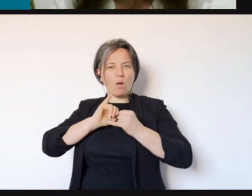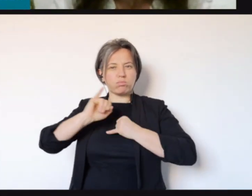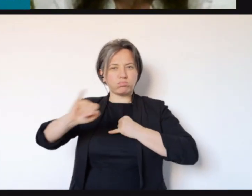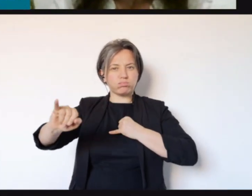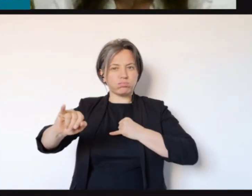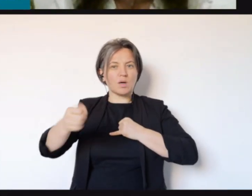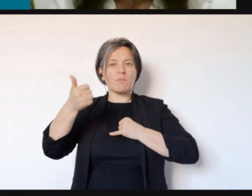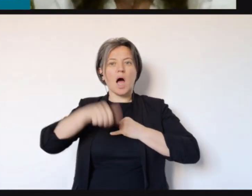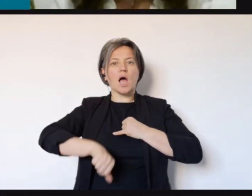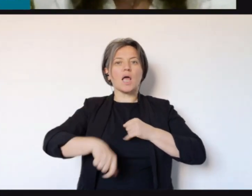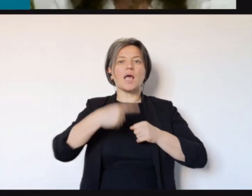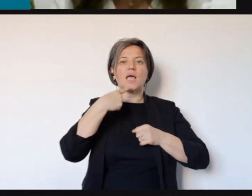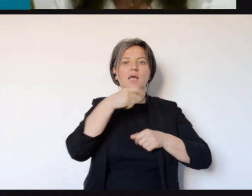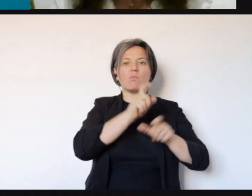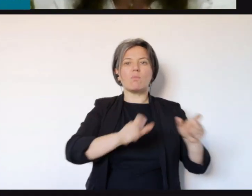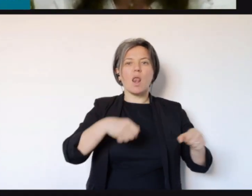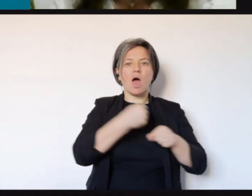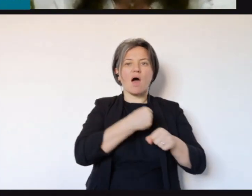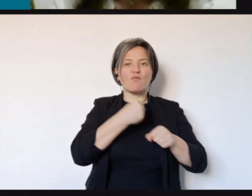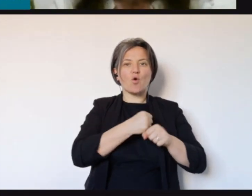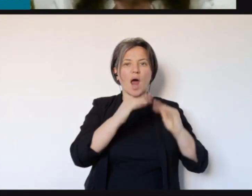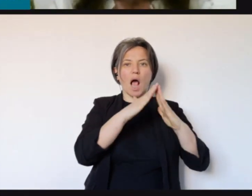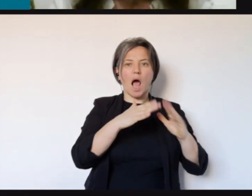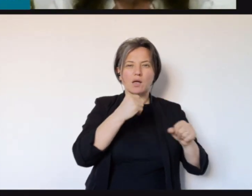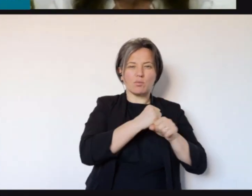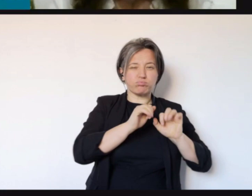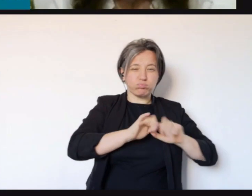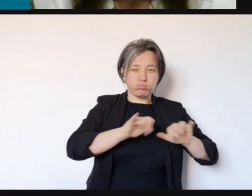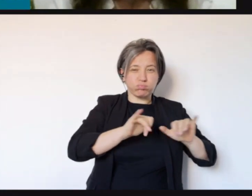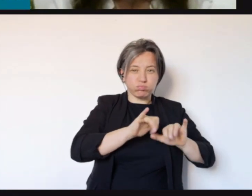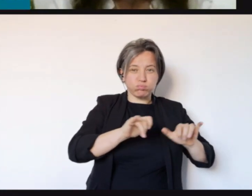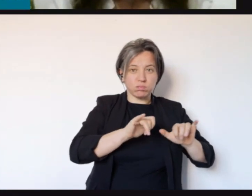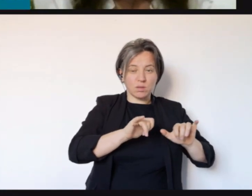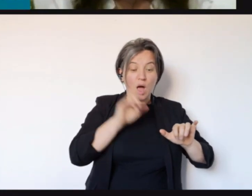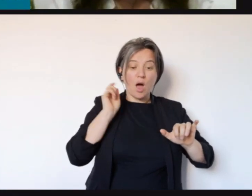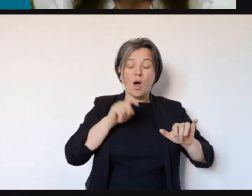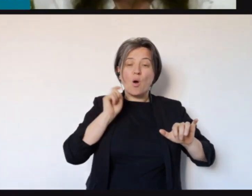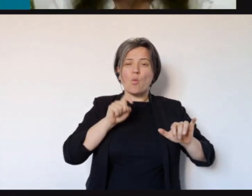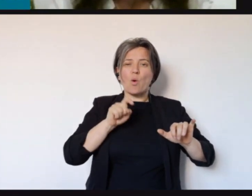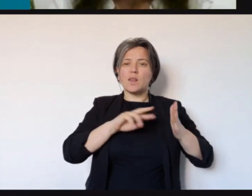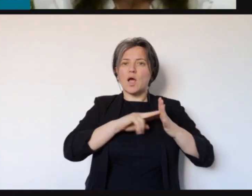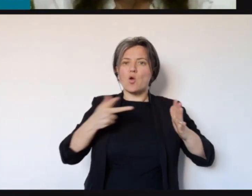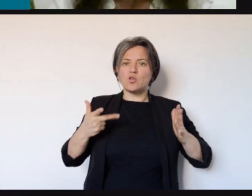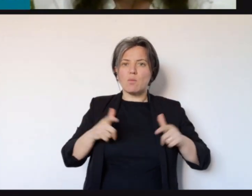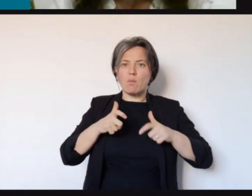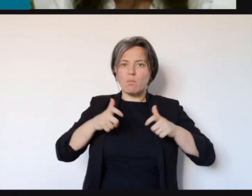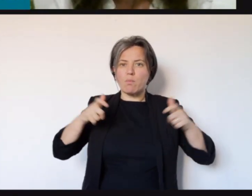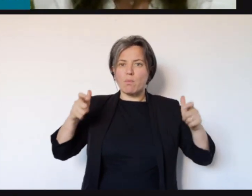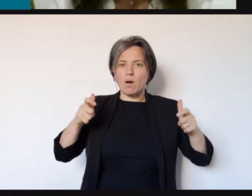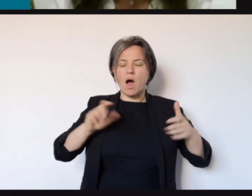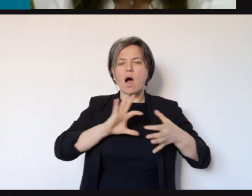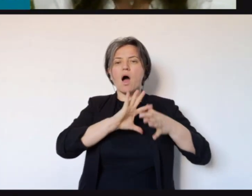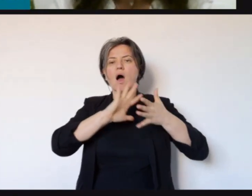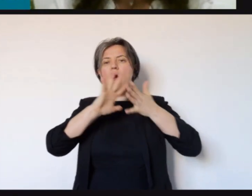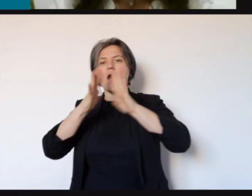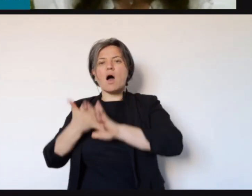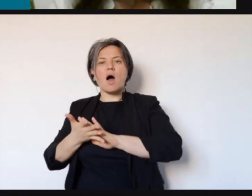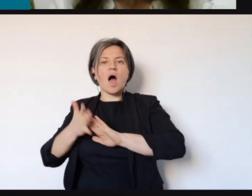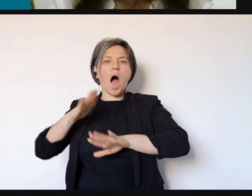distanza, mentre i lavoratori allo smart working. Come questo può incidere nelle nostre abitudini, nelle nostre